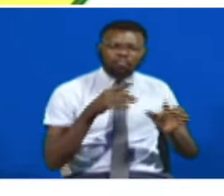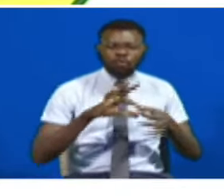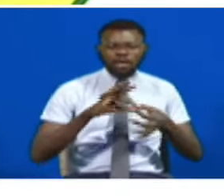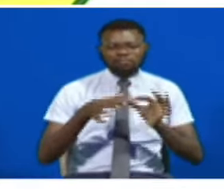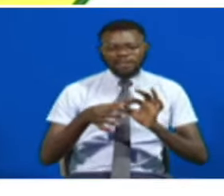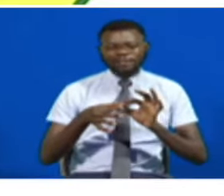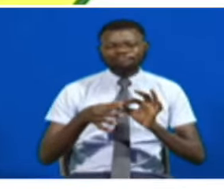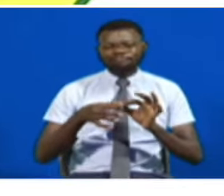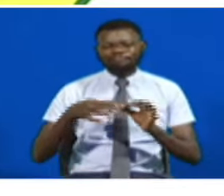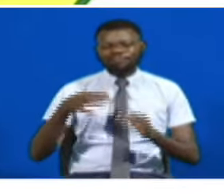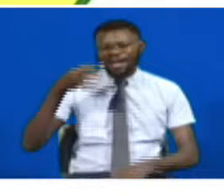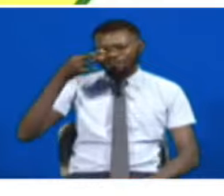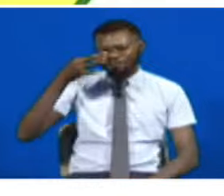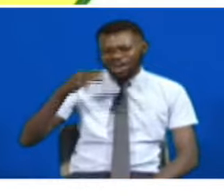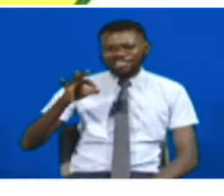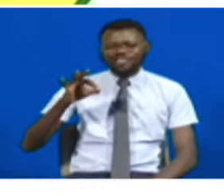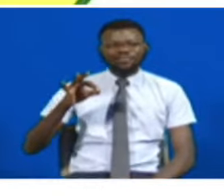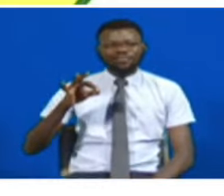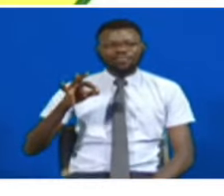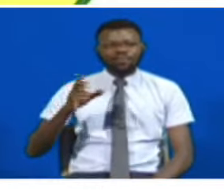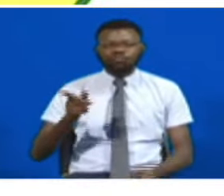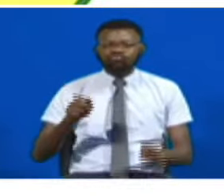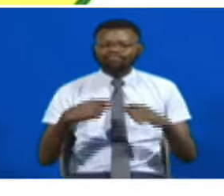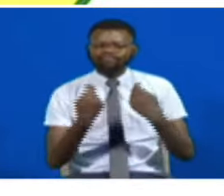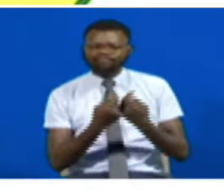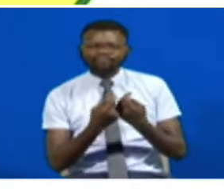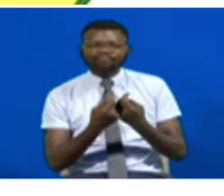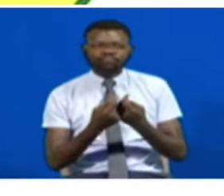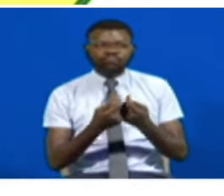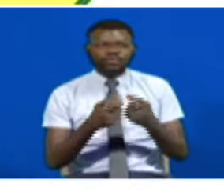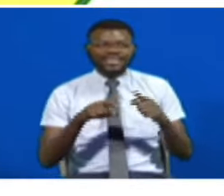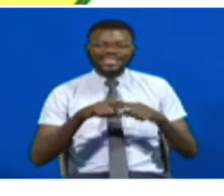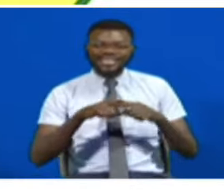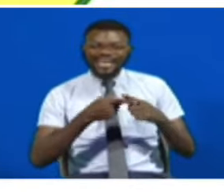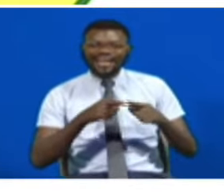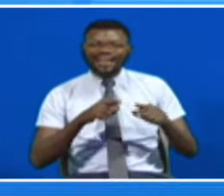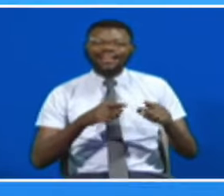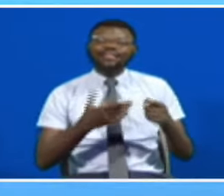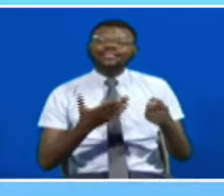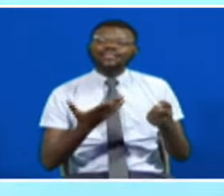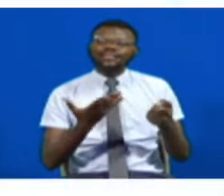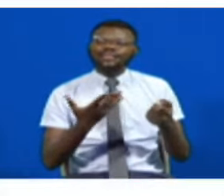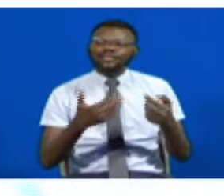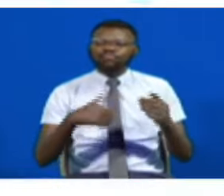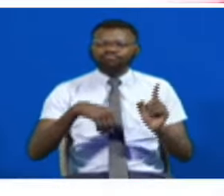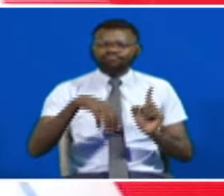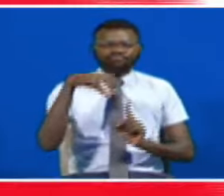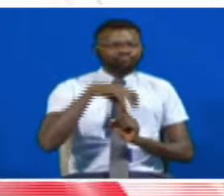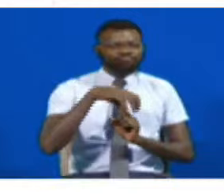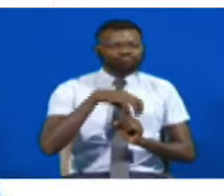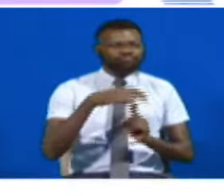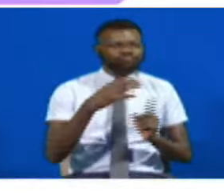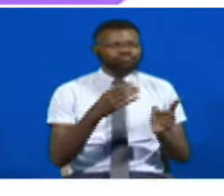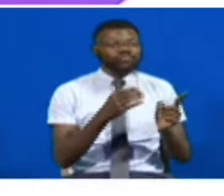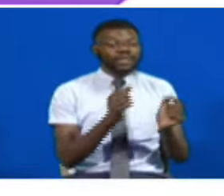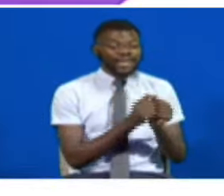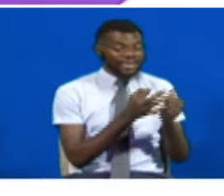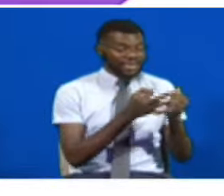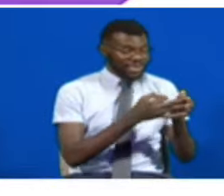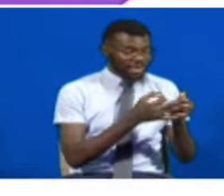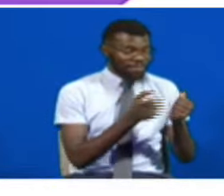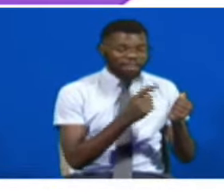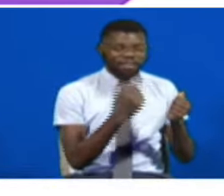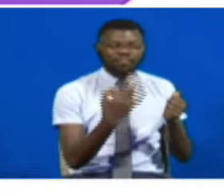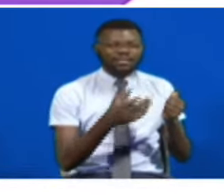Paris, Ufaransa. Timu hiyo itaanza kampeni yake ya kufuzu kwenye shindano la Afrika Kusini mnamo Machi 28 kabla